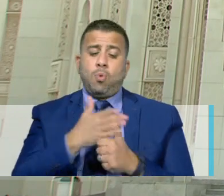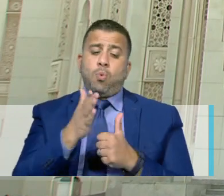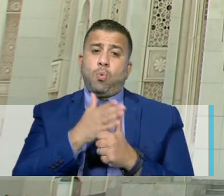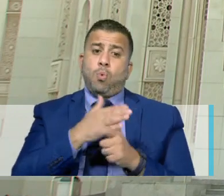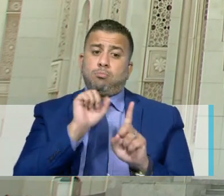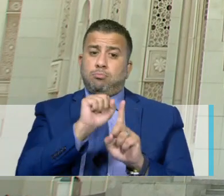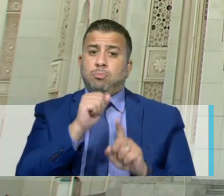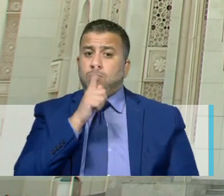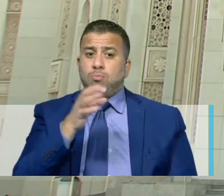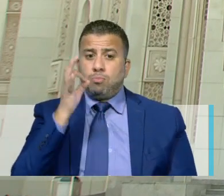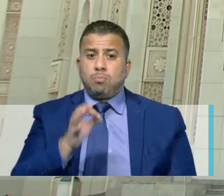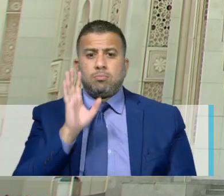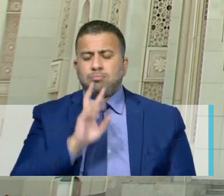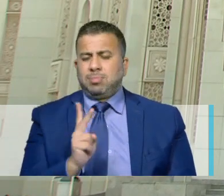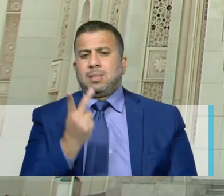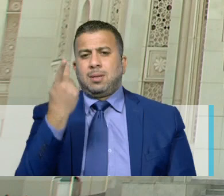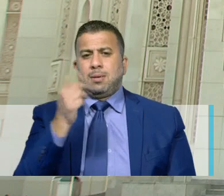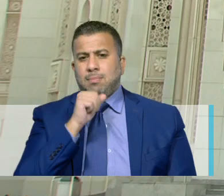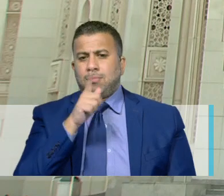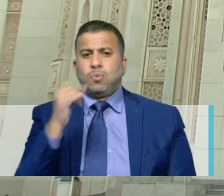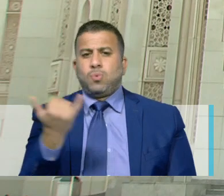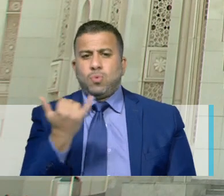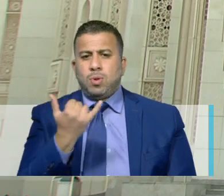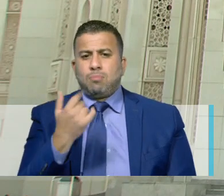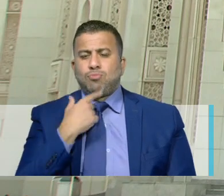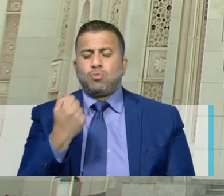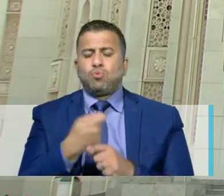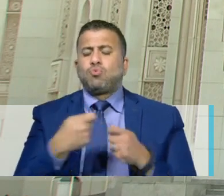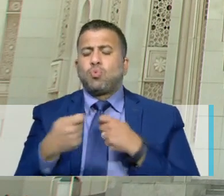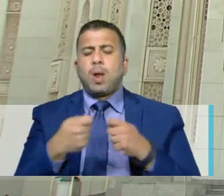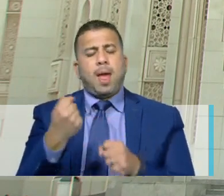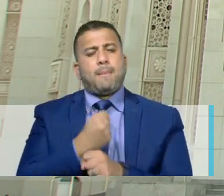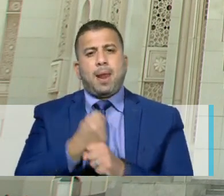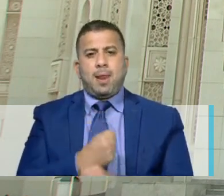أولوياتها مواكبة للتغيرات وحاجة سوق العمل.